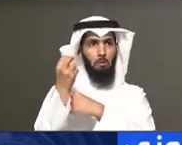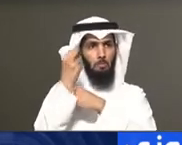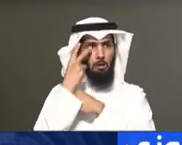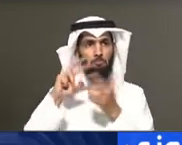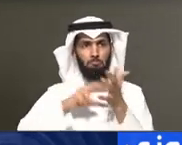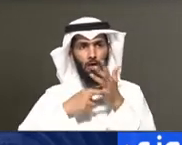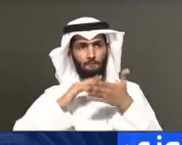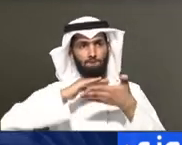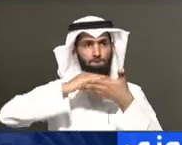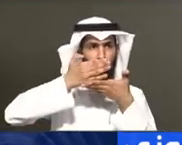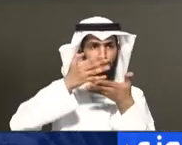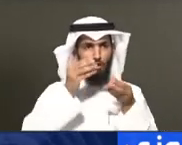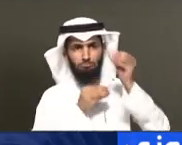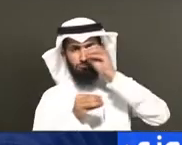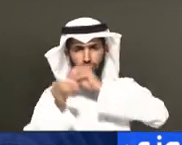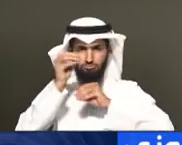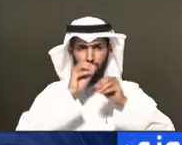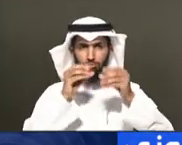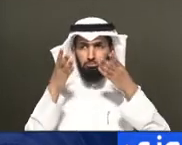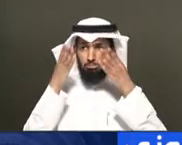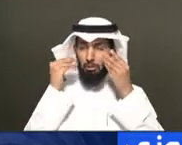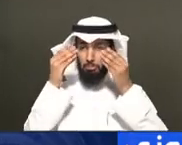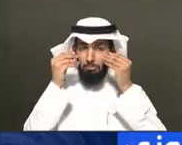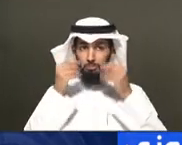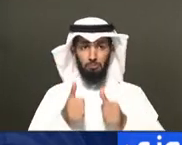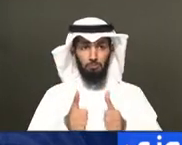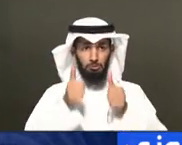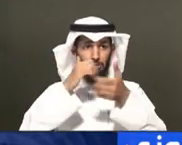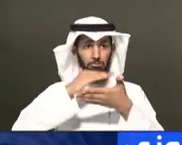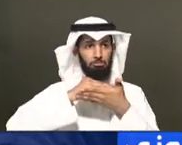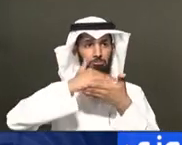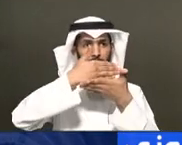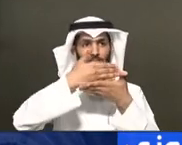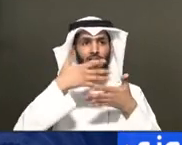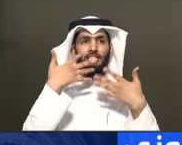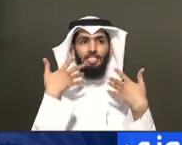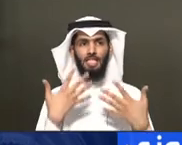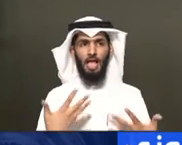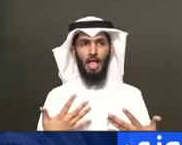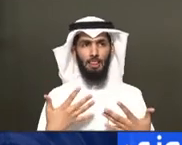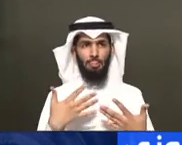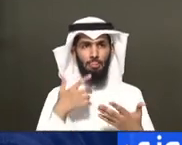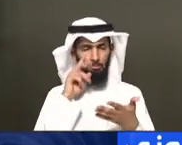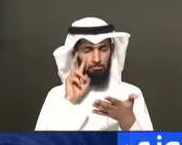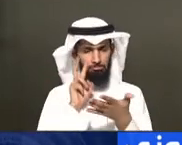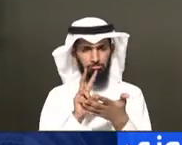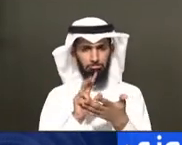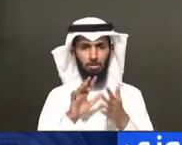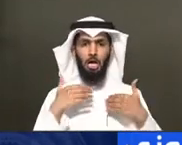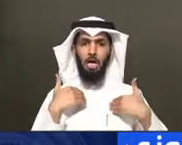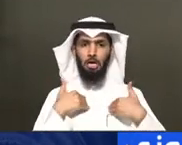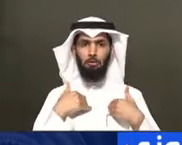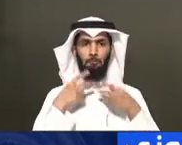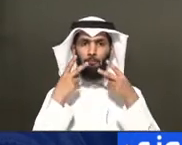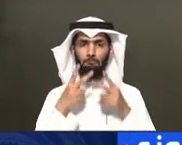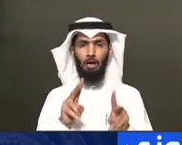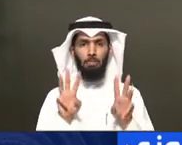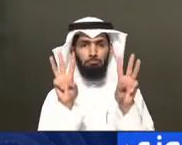والحمد لله يعني والمادة سهلة الفهم، خصوصا ان كل شيء موجود، يعني احنا بس علينا ان نحضر